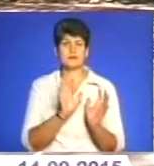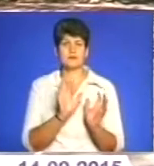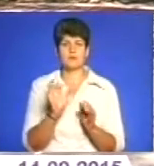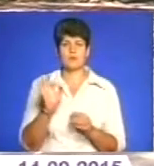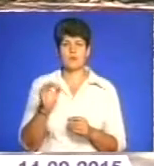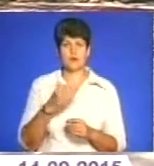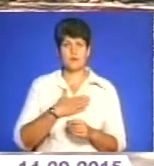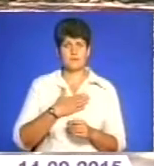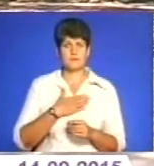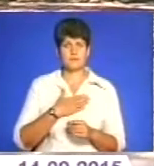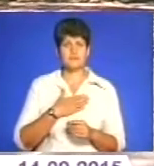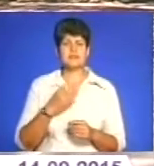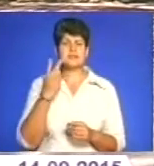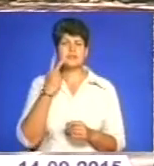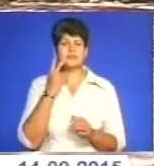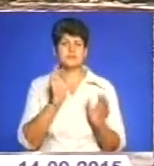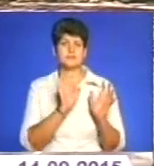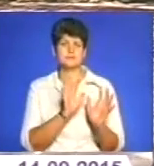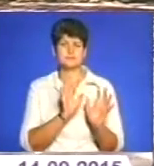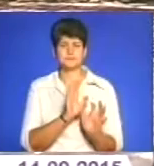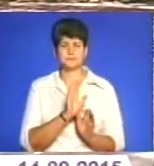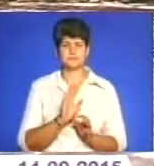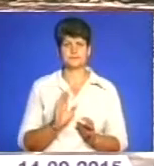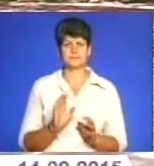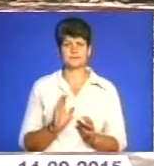мене, він завжди оберігав мене від